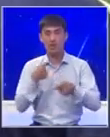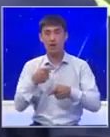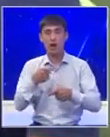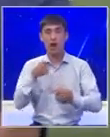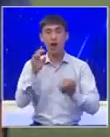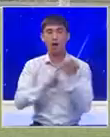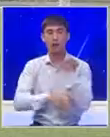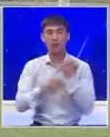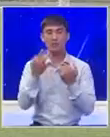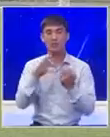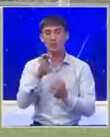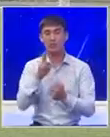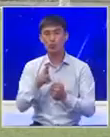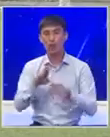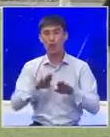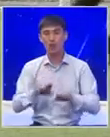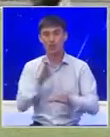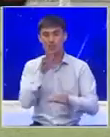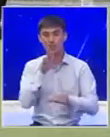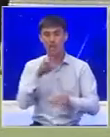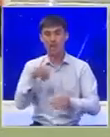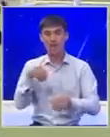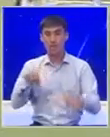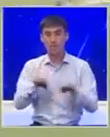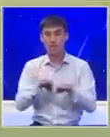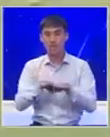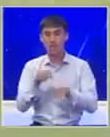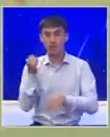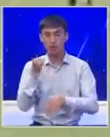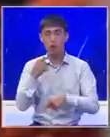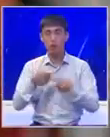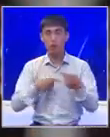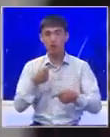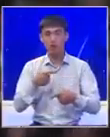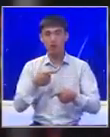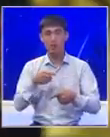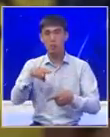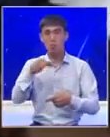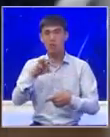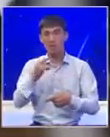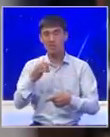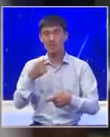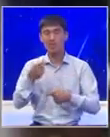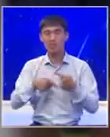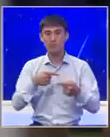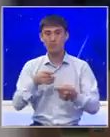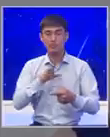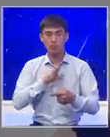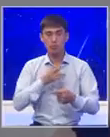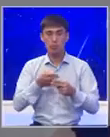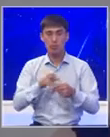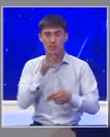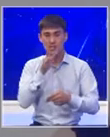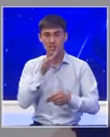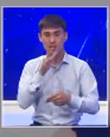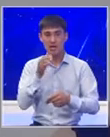матчтың аяқталуына саналы секундтар қалған сәтте таразы басын теңестірді. Осыдан кейін пенальти сериясына кезек берілді. Бұл кезеңде